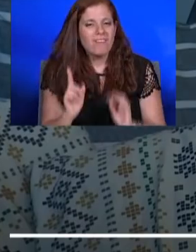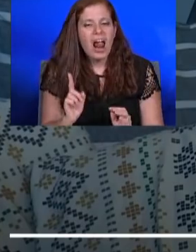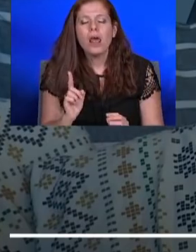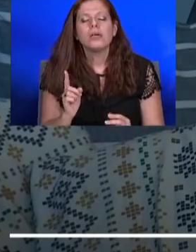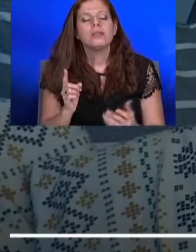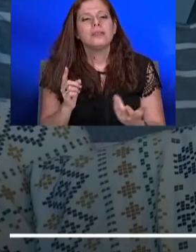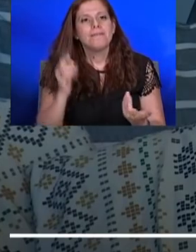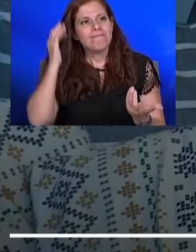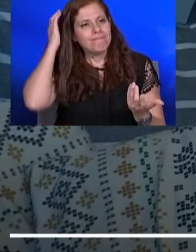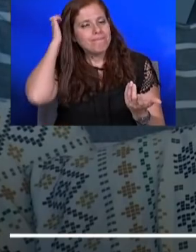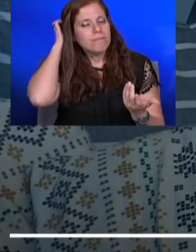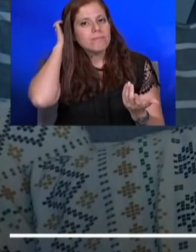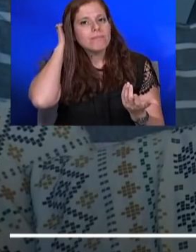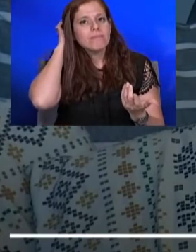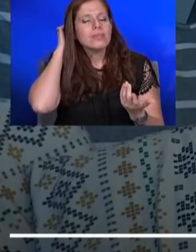זה הצבעה על